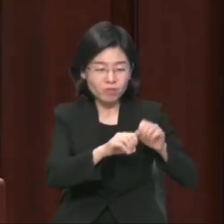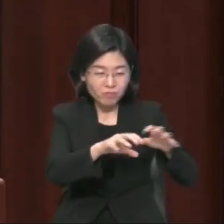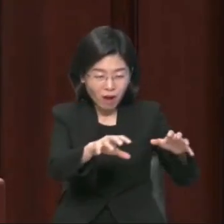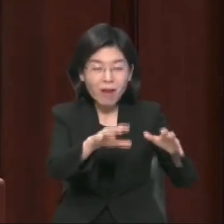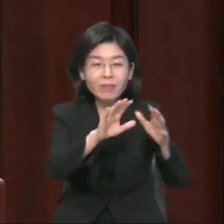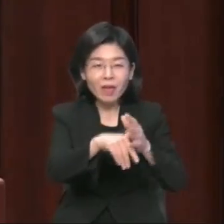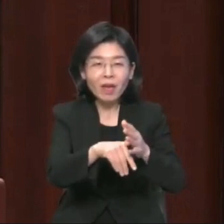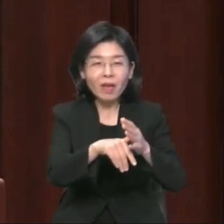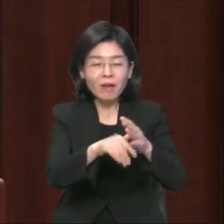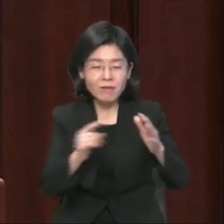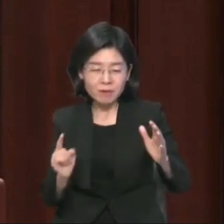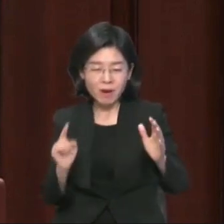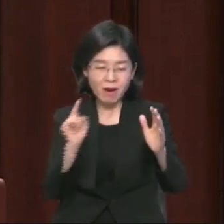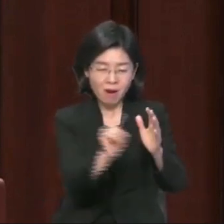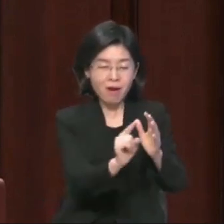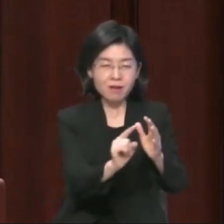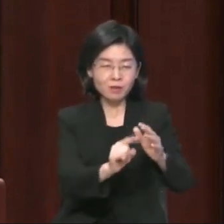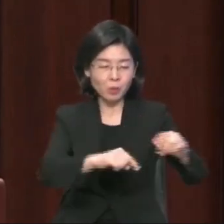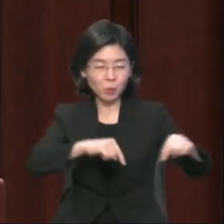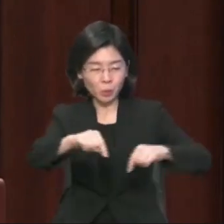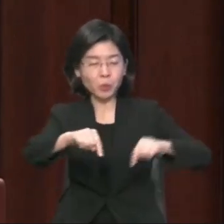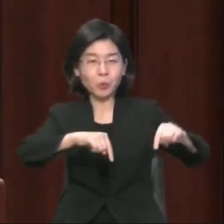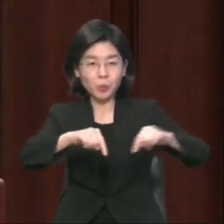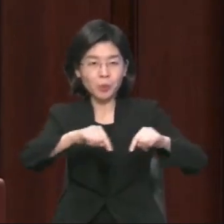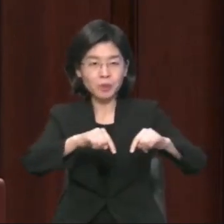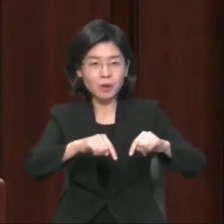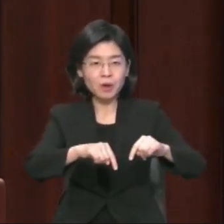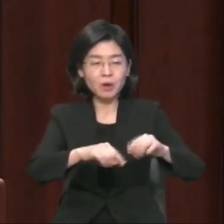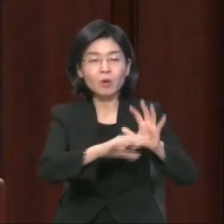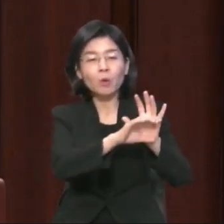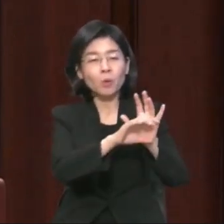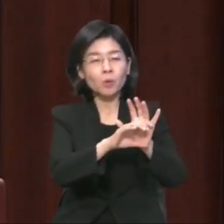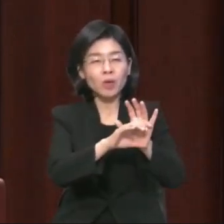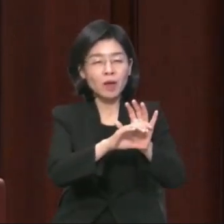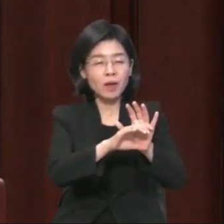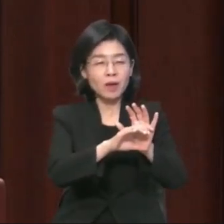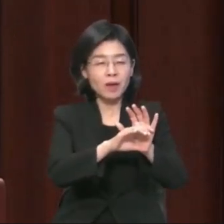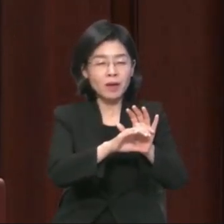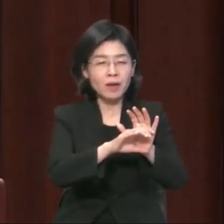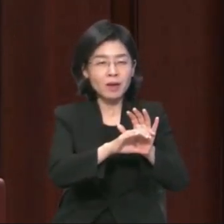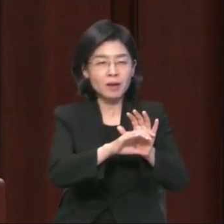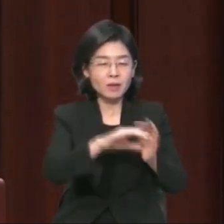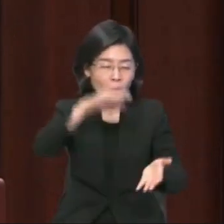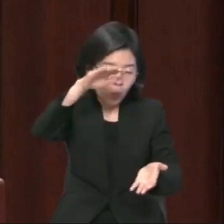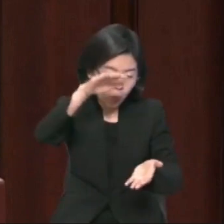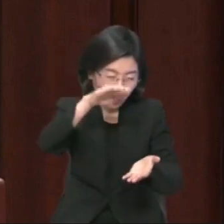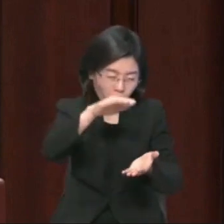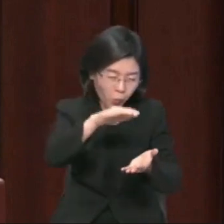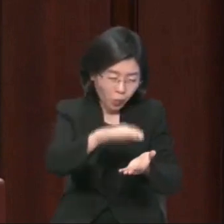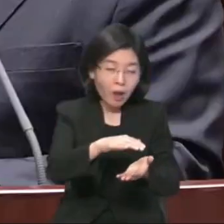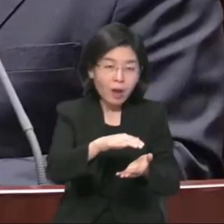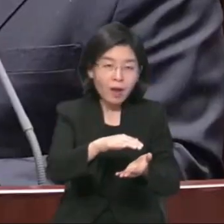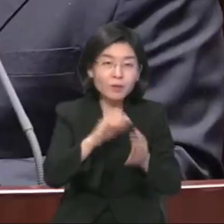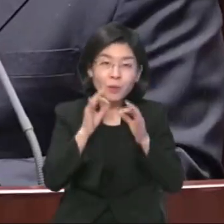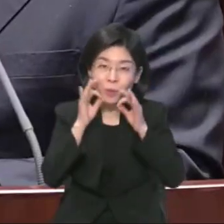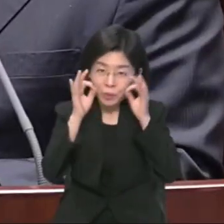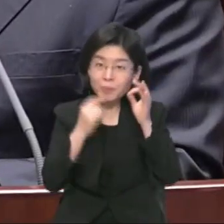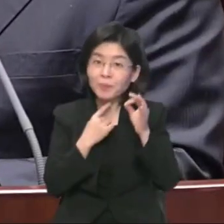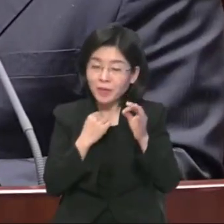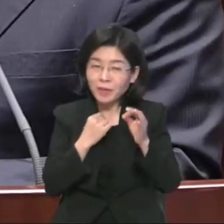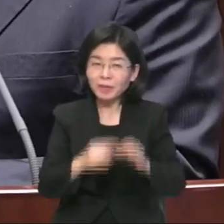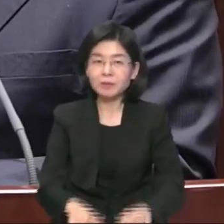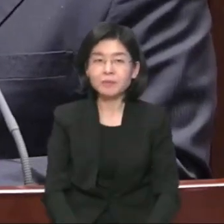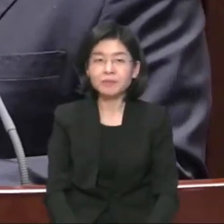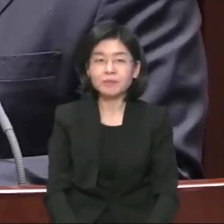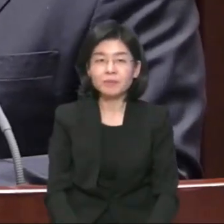동고동락하면서 지휘함으로써 초기 코로나가 확산되는 걸 많이 막았죠. 군인은 가장